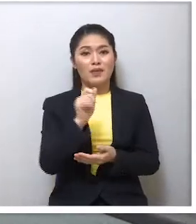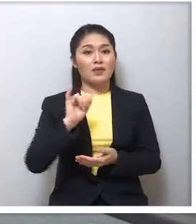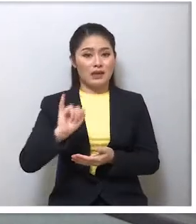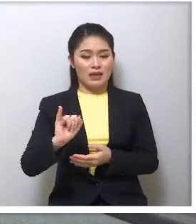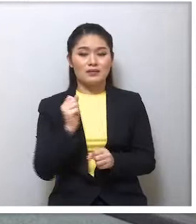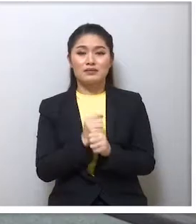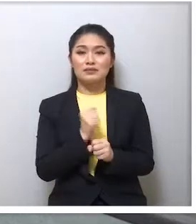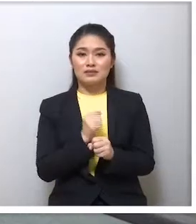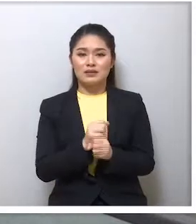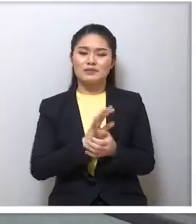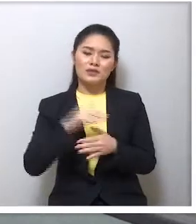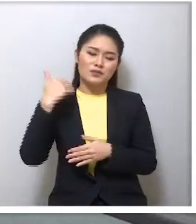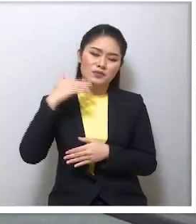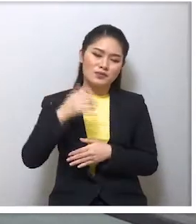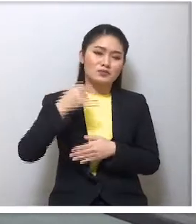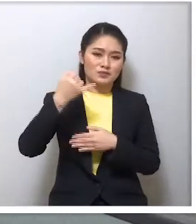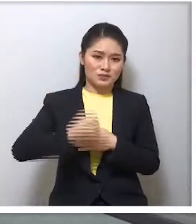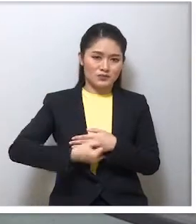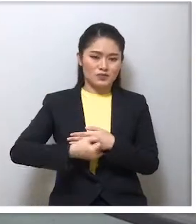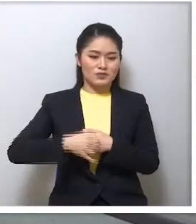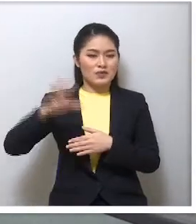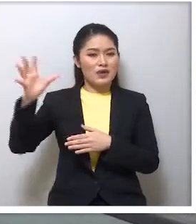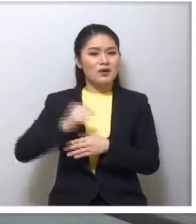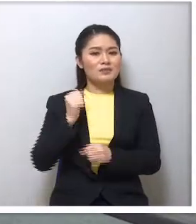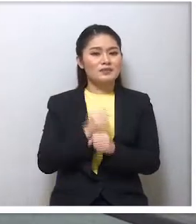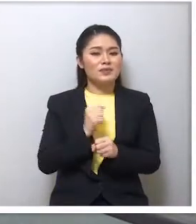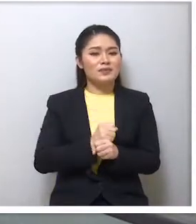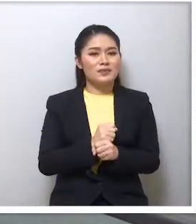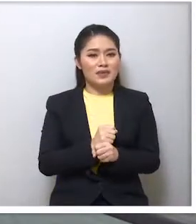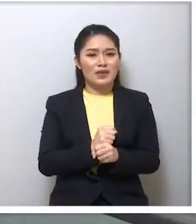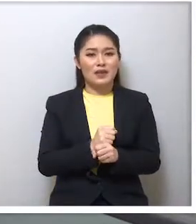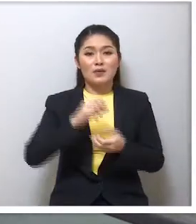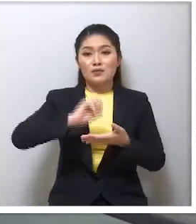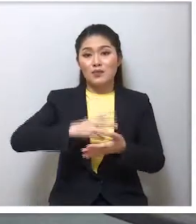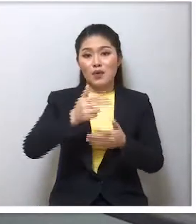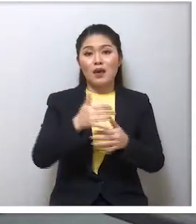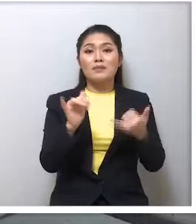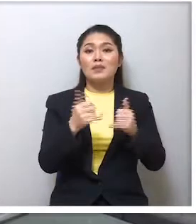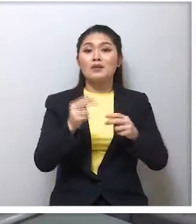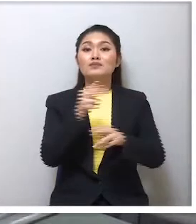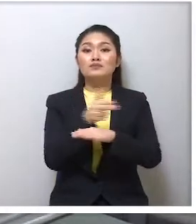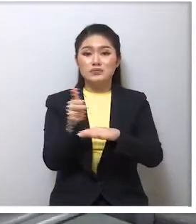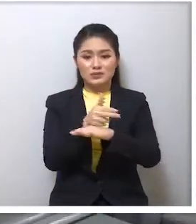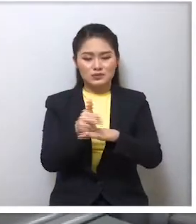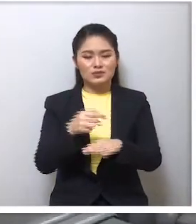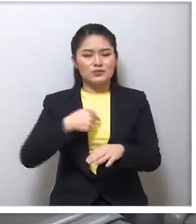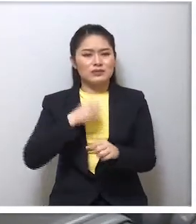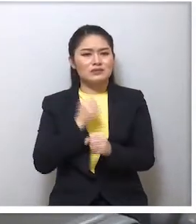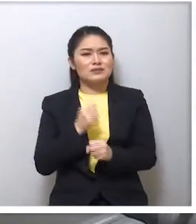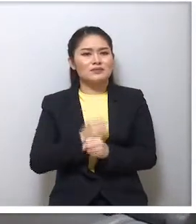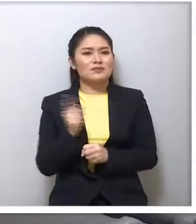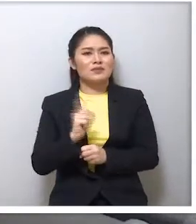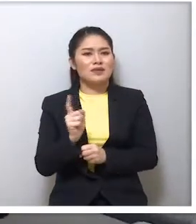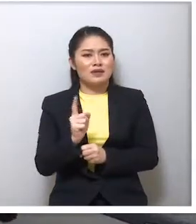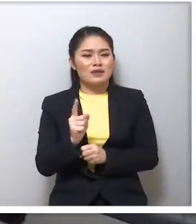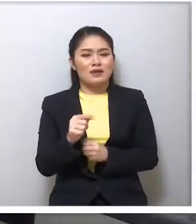แล้วมาจบที่ Export ไปใช้กับโปรแกรม Premiere จะเห็นว่าเป็นไงครับสื่อแบบนี้เขาเรียกว่าสื่อมั